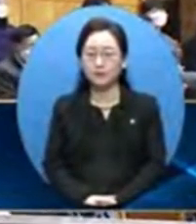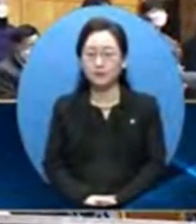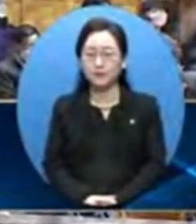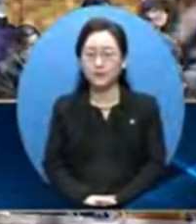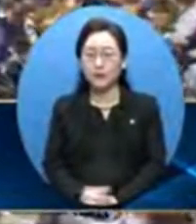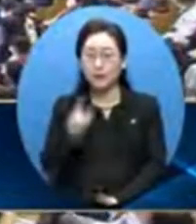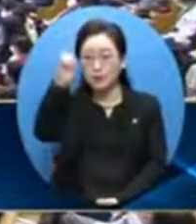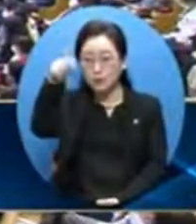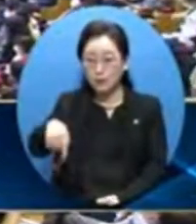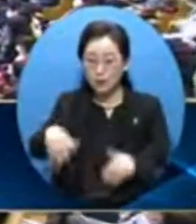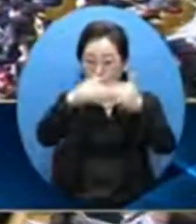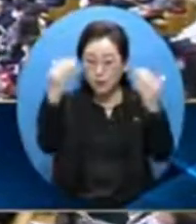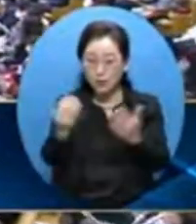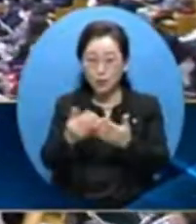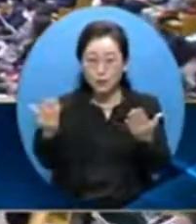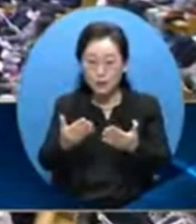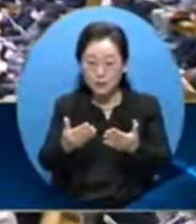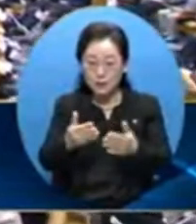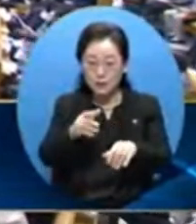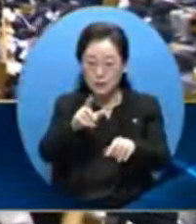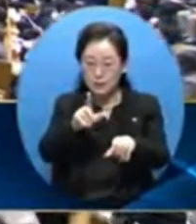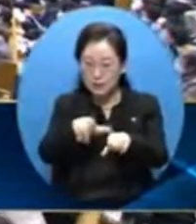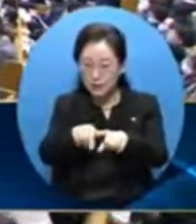천하 만사의 모든 것이 때가 있습니다.